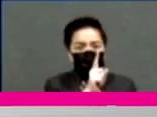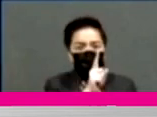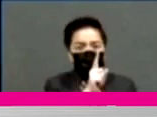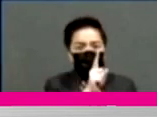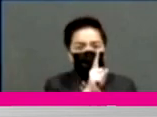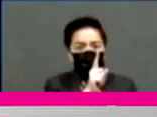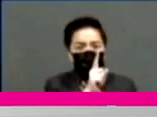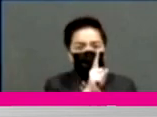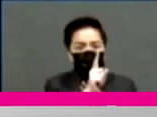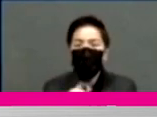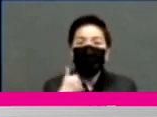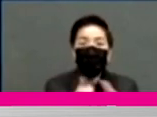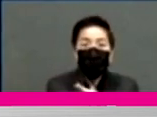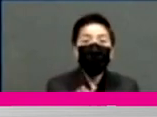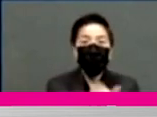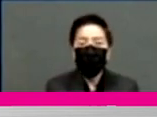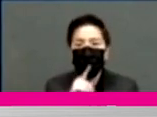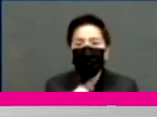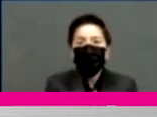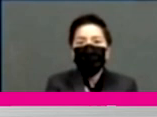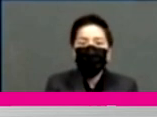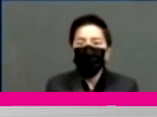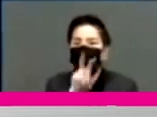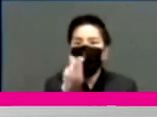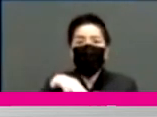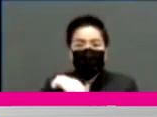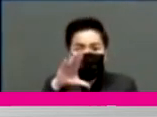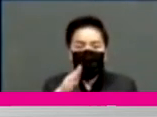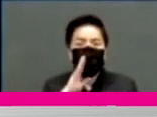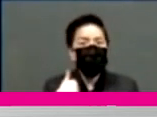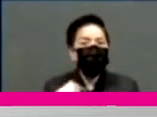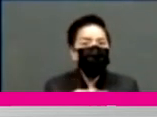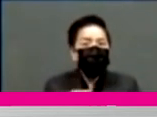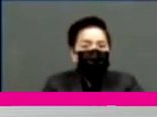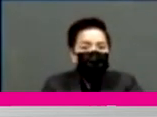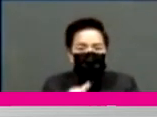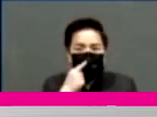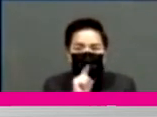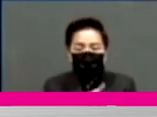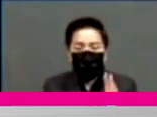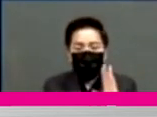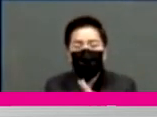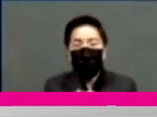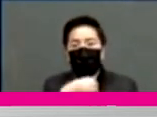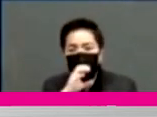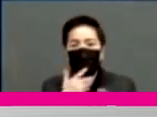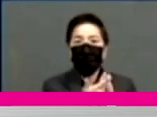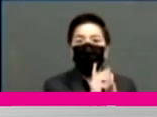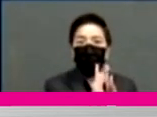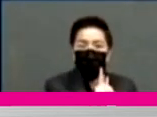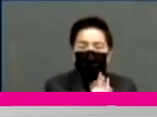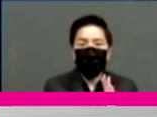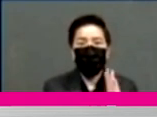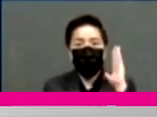ให้เป็นการทยอยเปิดกิจการที่เป็นไปอย่างมั่นคงและปลอดภัยใครพร้อมเปิดก่อนแต่ถ้ายังไม่พร้อมไม่ต้องรีบหากอำเภอไหนพร้อมแล้วท